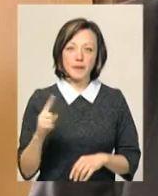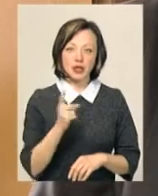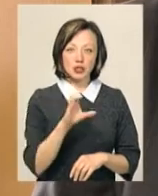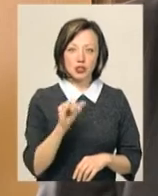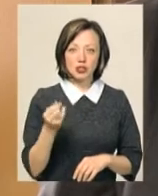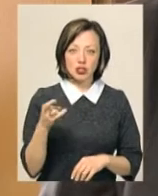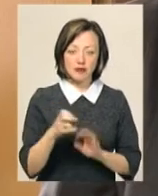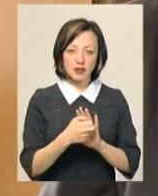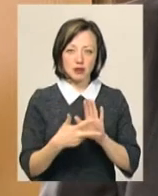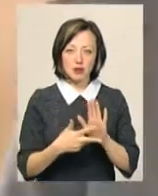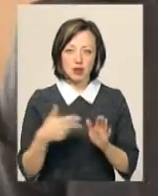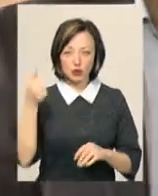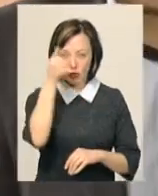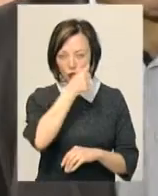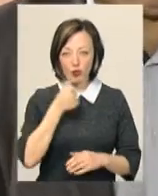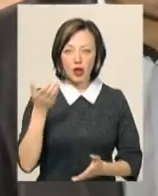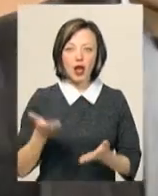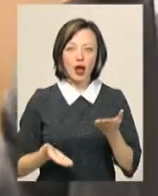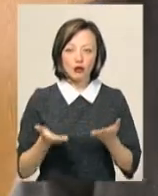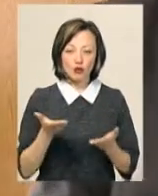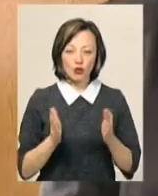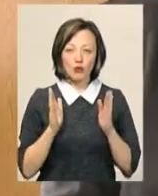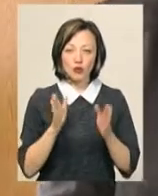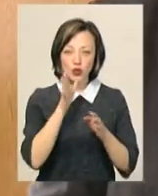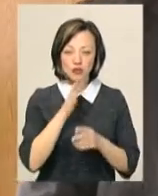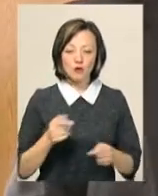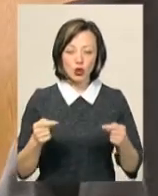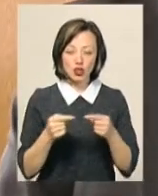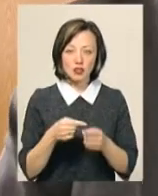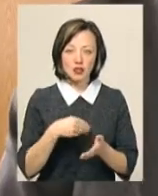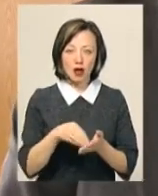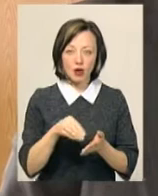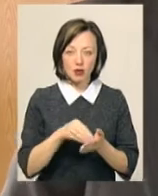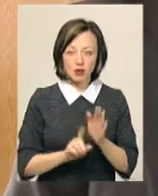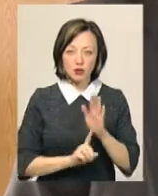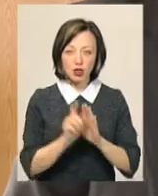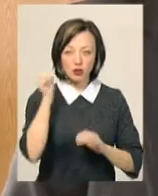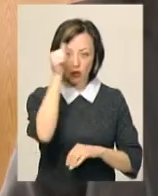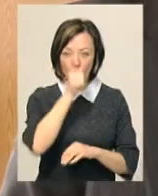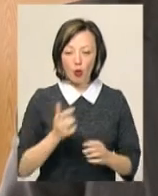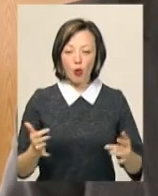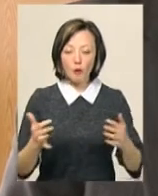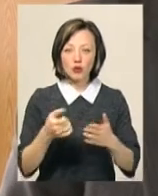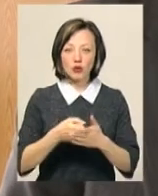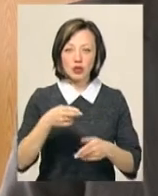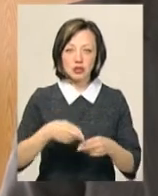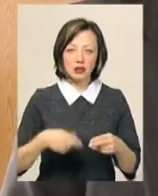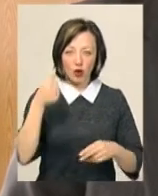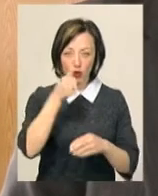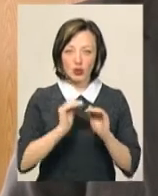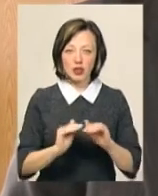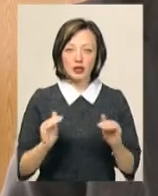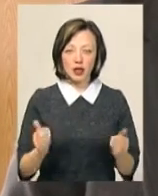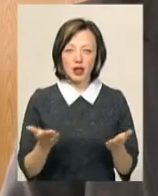січня 2018 року. Якщо він буде своєчасно закуплений на початку року, охопити до кінця року дітей,